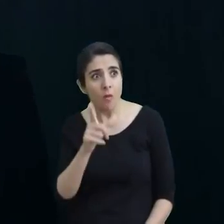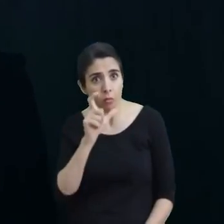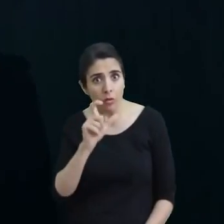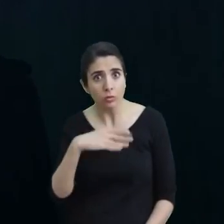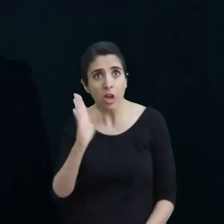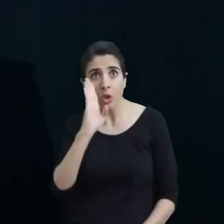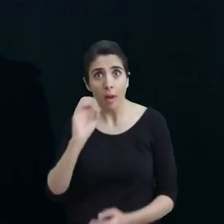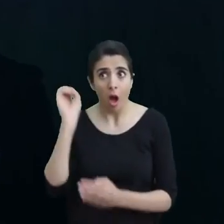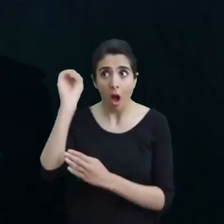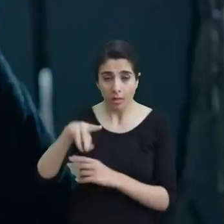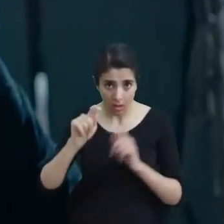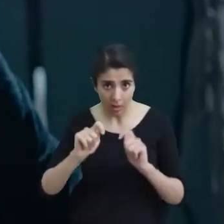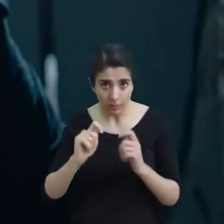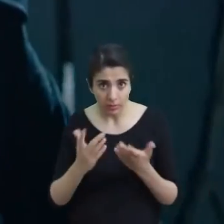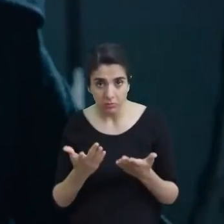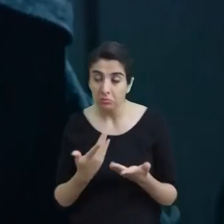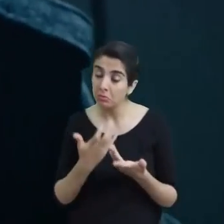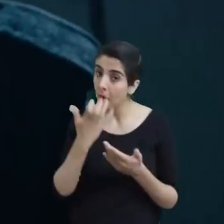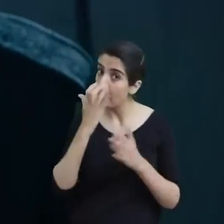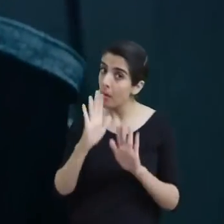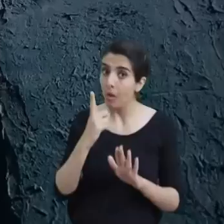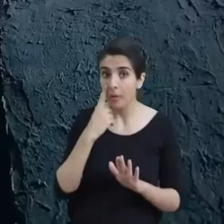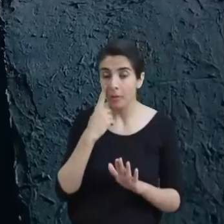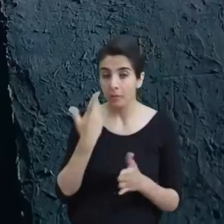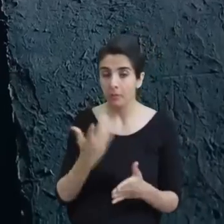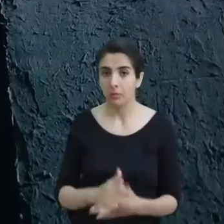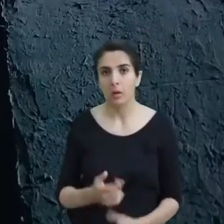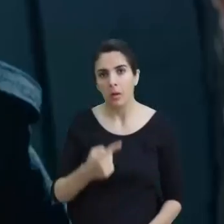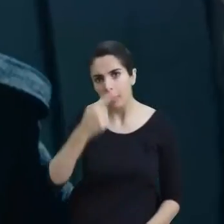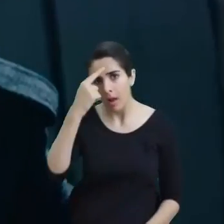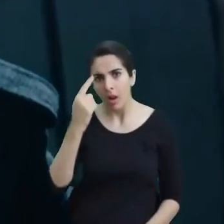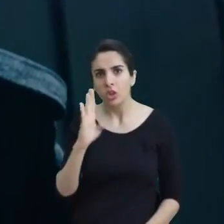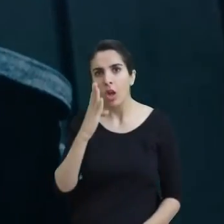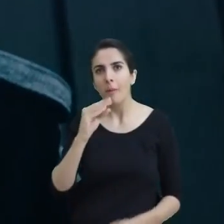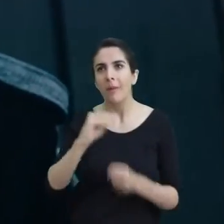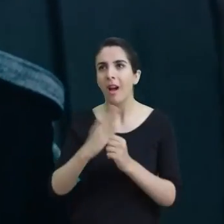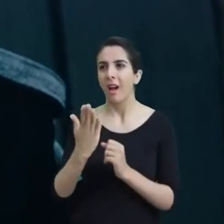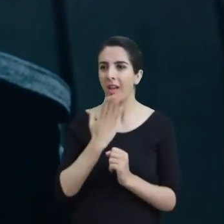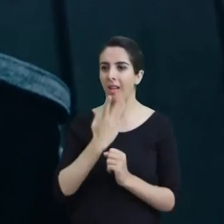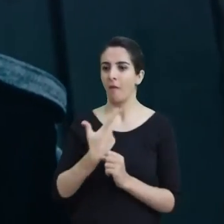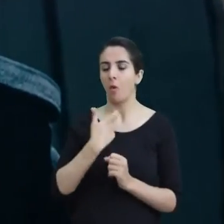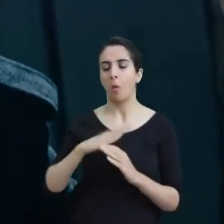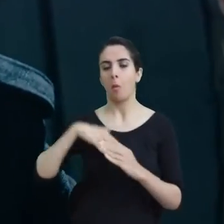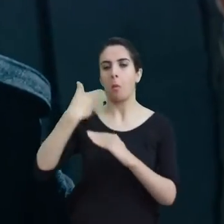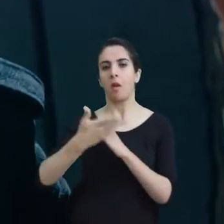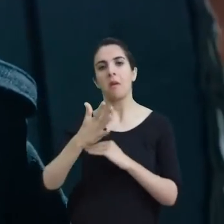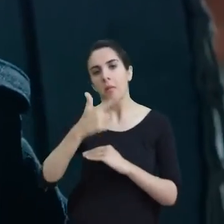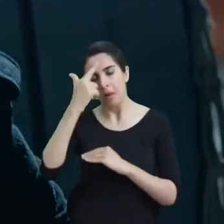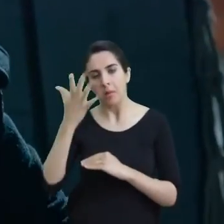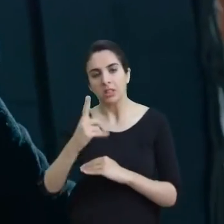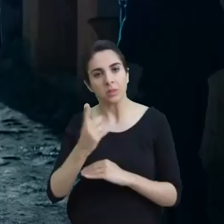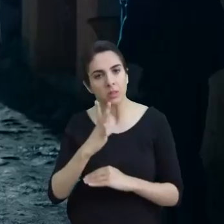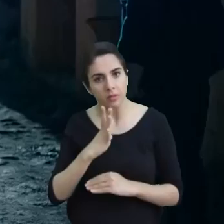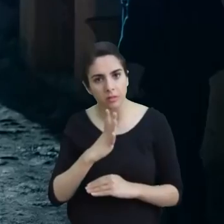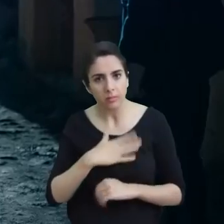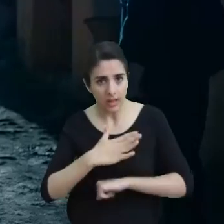hem vurmuşlar hem pencereden mi atmışlar? Dur bakalım. Belki pencerenin önünde vurdular. Ya da başka